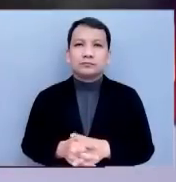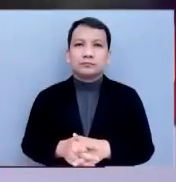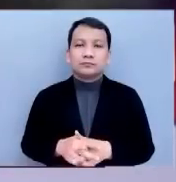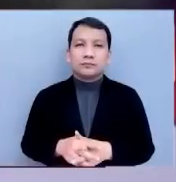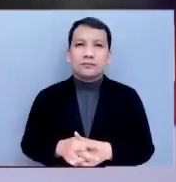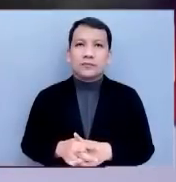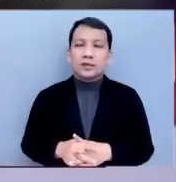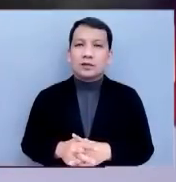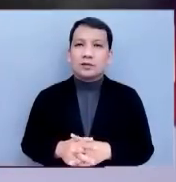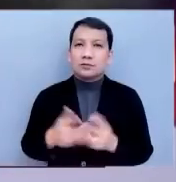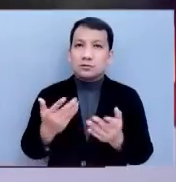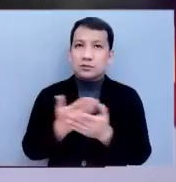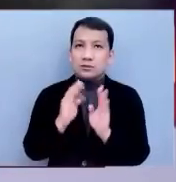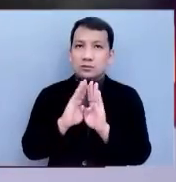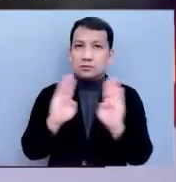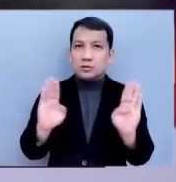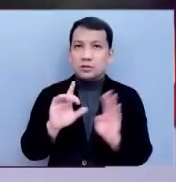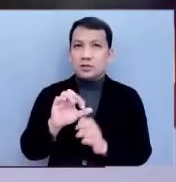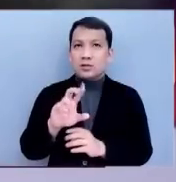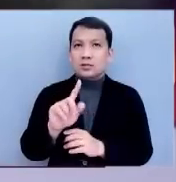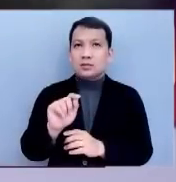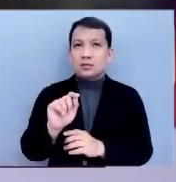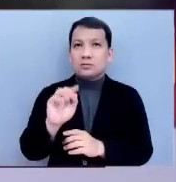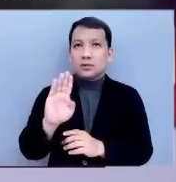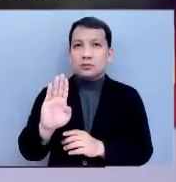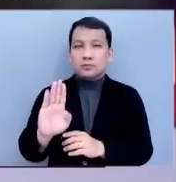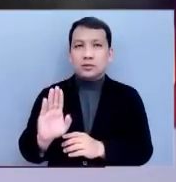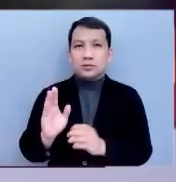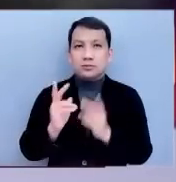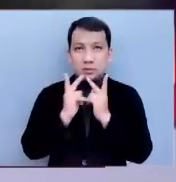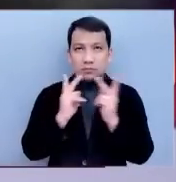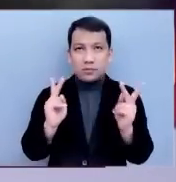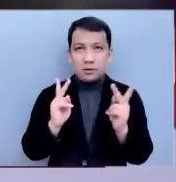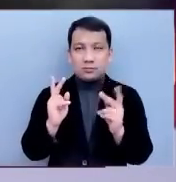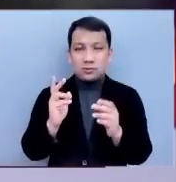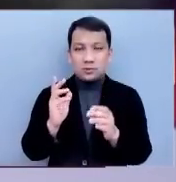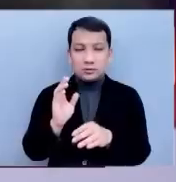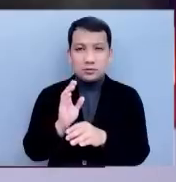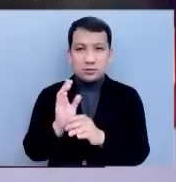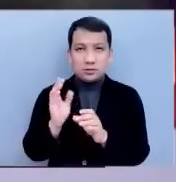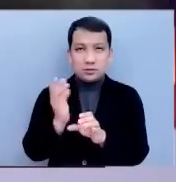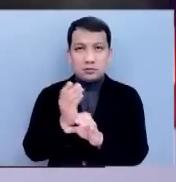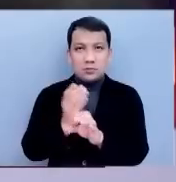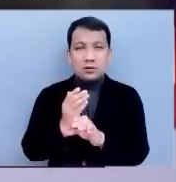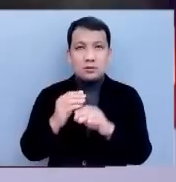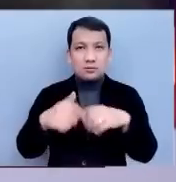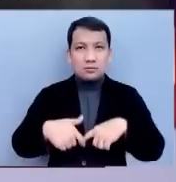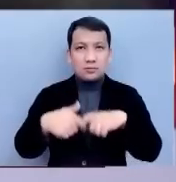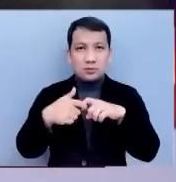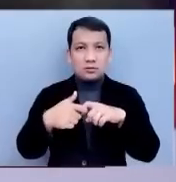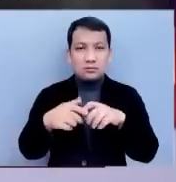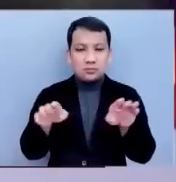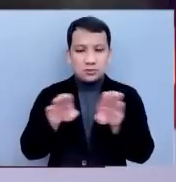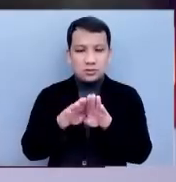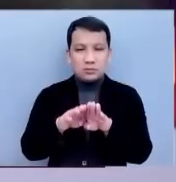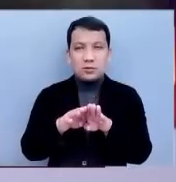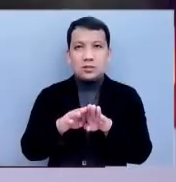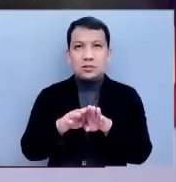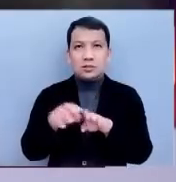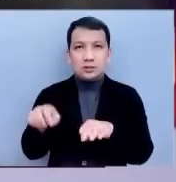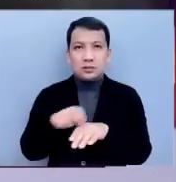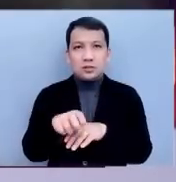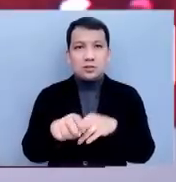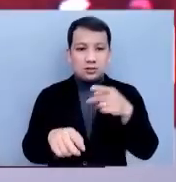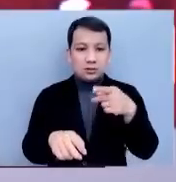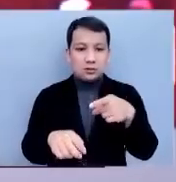Magbubukas ng bagong ruta ang LTFRB para sa ibang pampublikong sasakyan kasunod ng pansamantalang pagsasara ng ilang biyahe ng